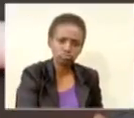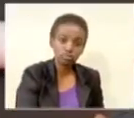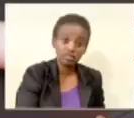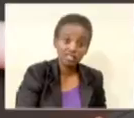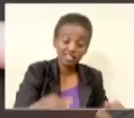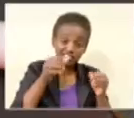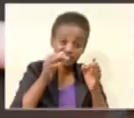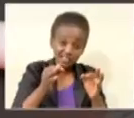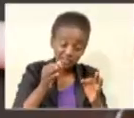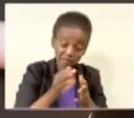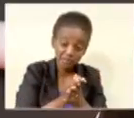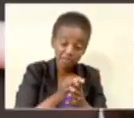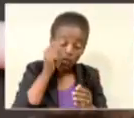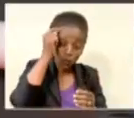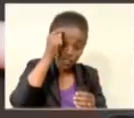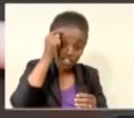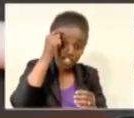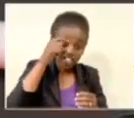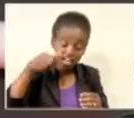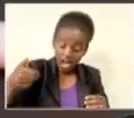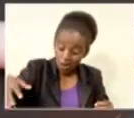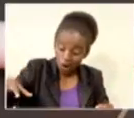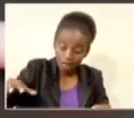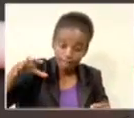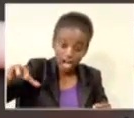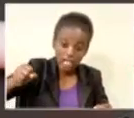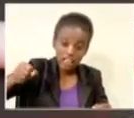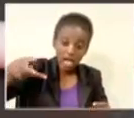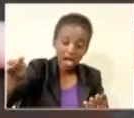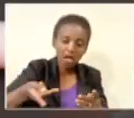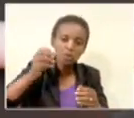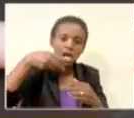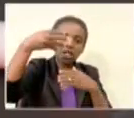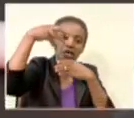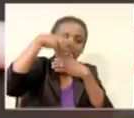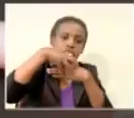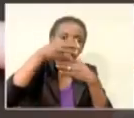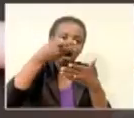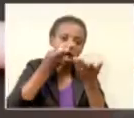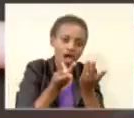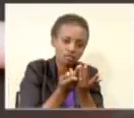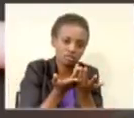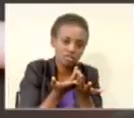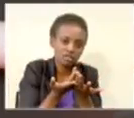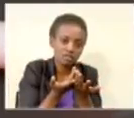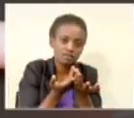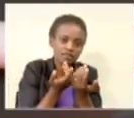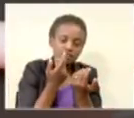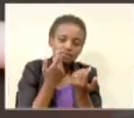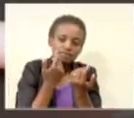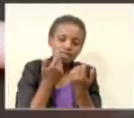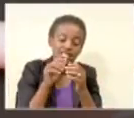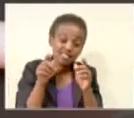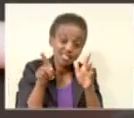cyangwa n'ibindi tekereza ko naho wakoze hari coronavirus ushobora kuyisiga ni na byo rero ugomba gukora